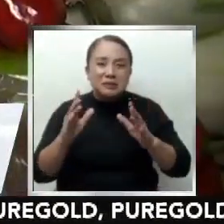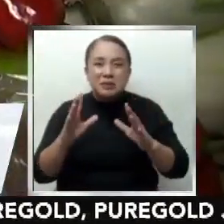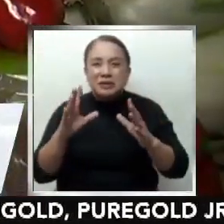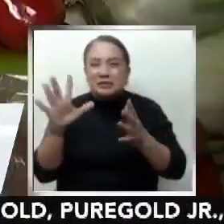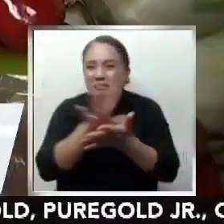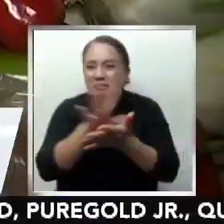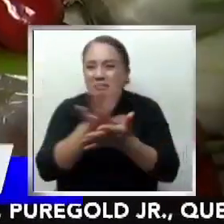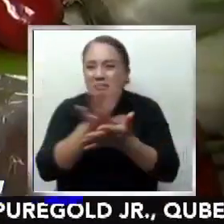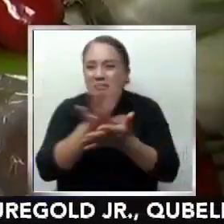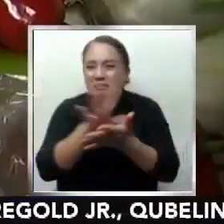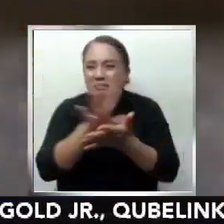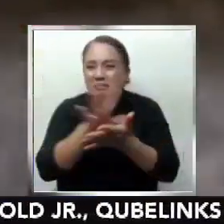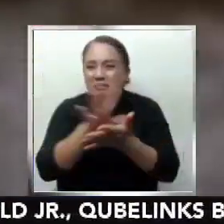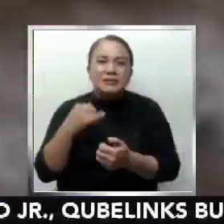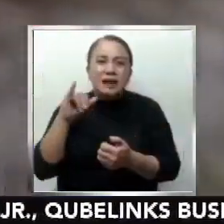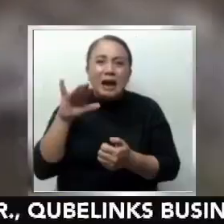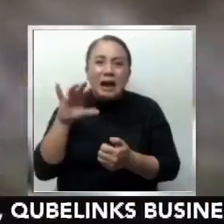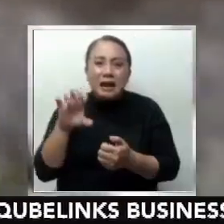andap.